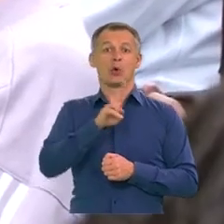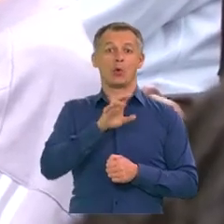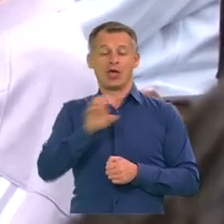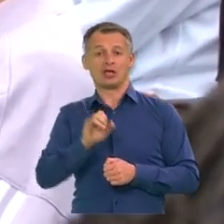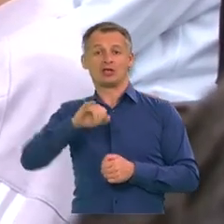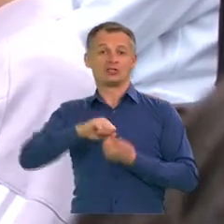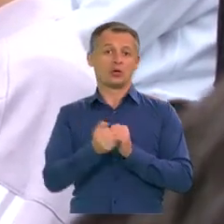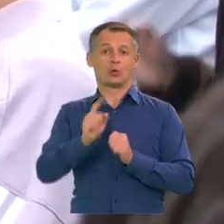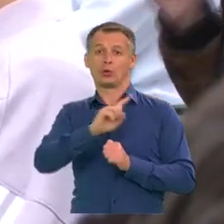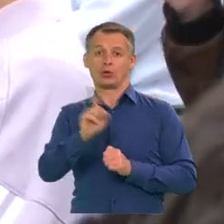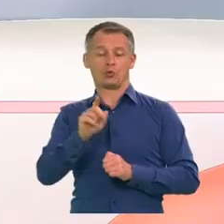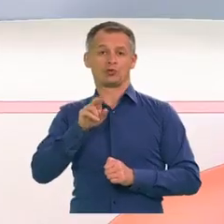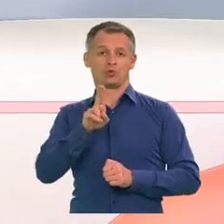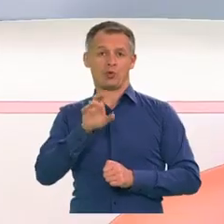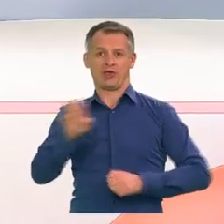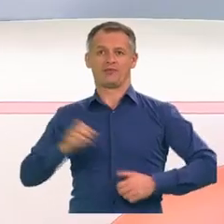non-UE.